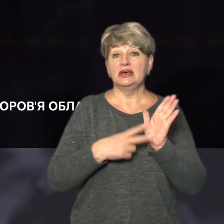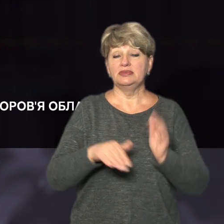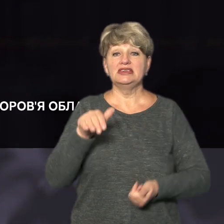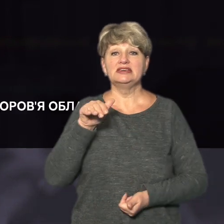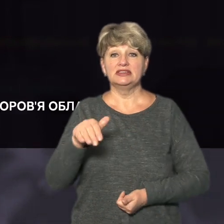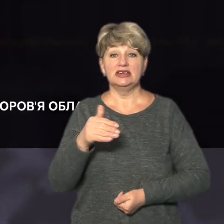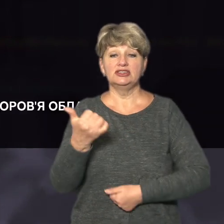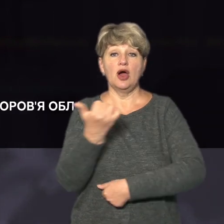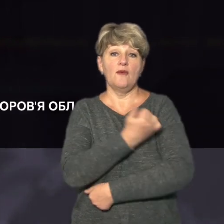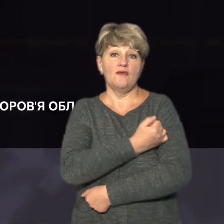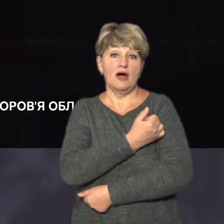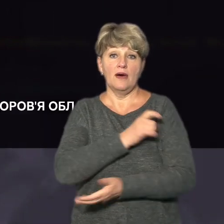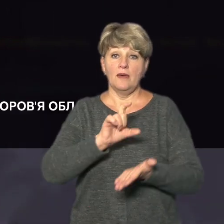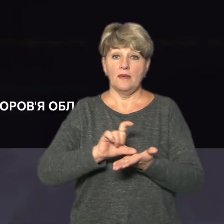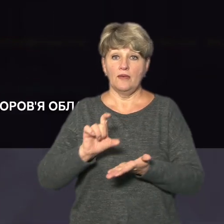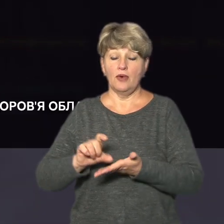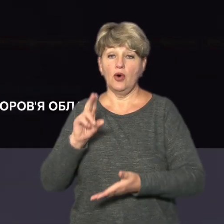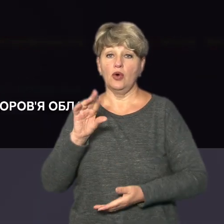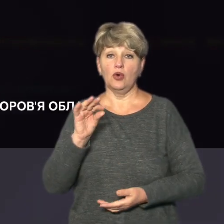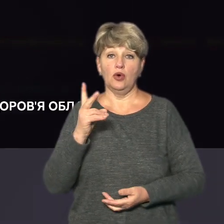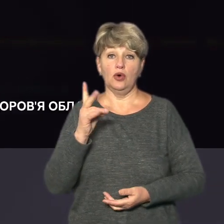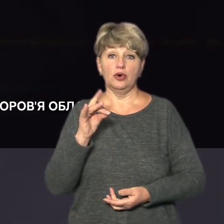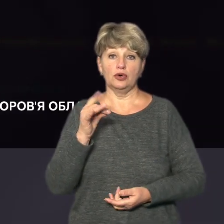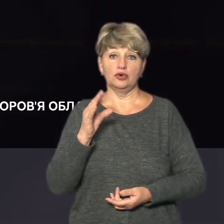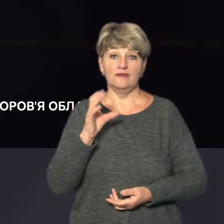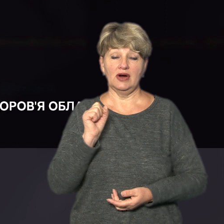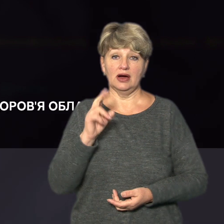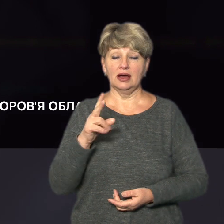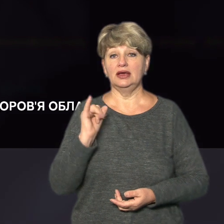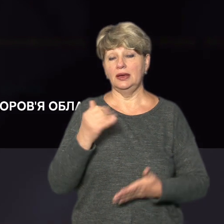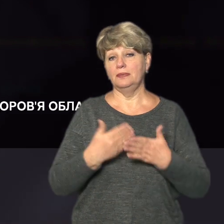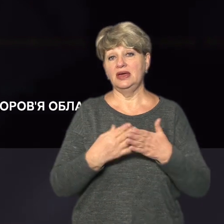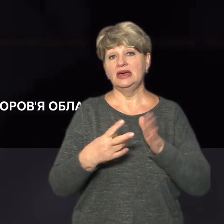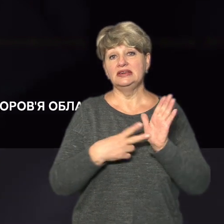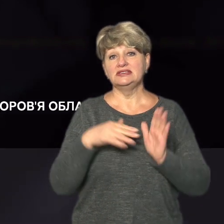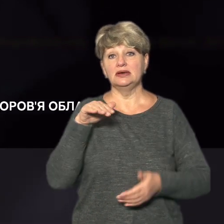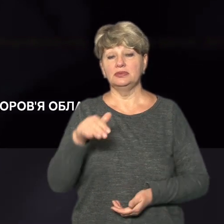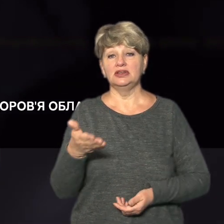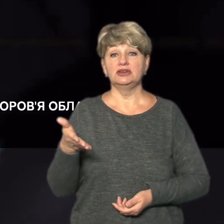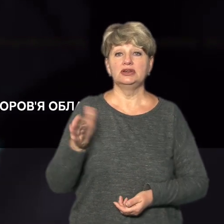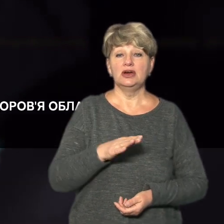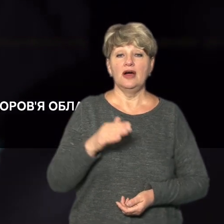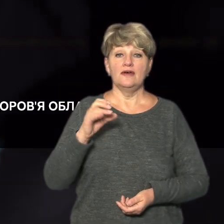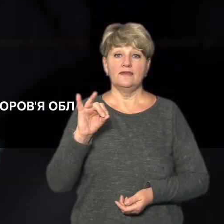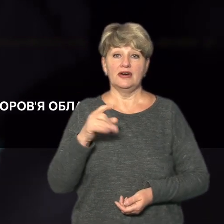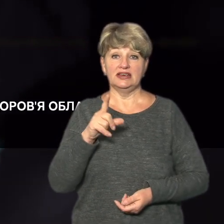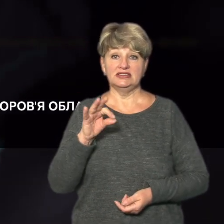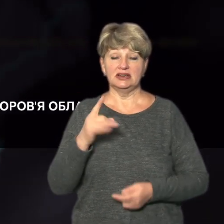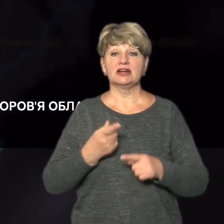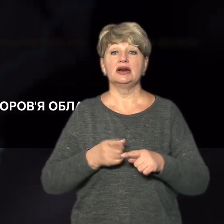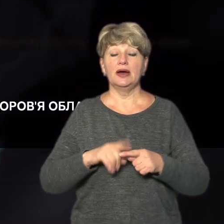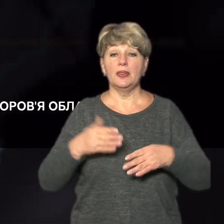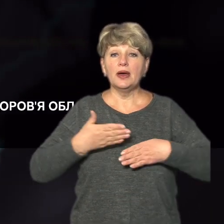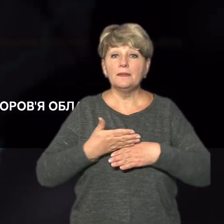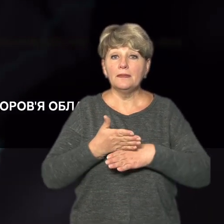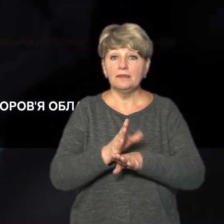доз вакцини короновак і приблизно 7 тисяч доз вакцини файнер це вакцина розподілена